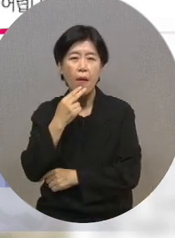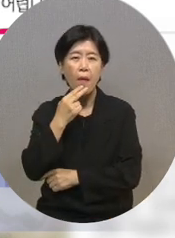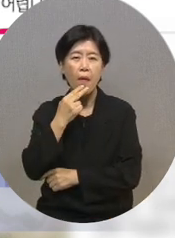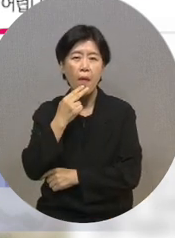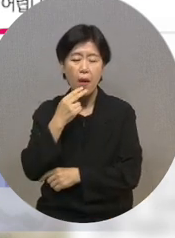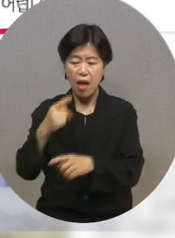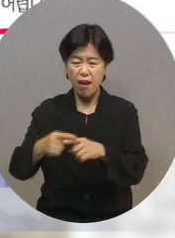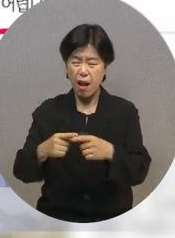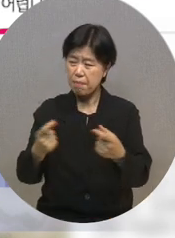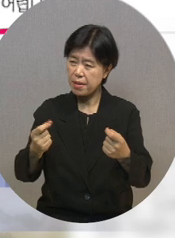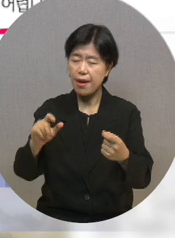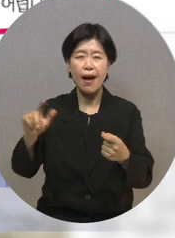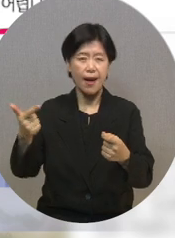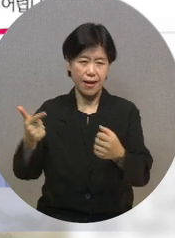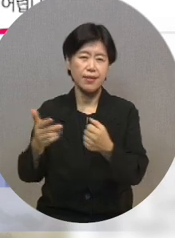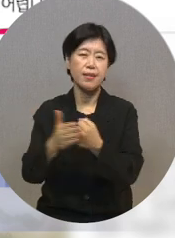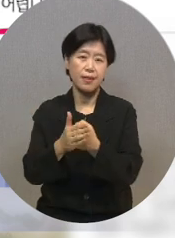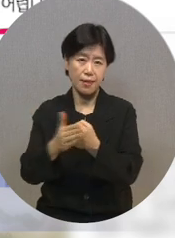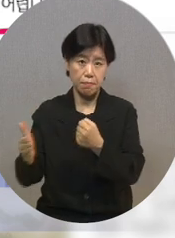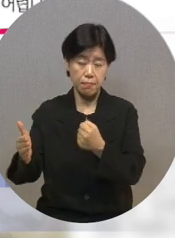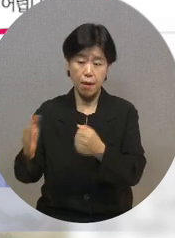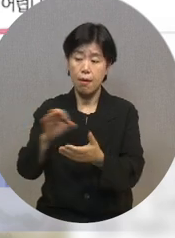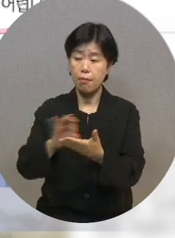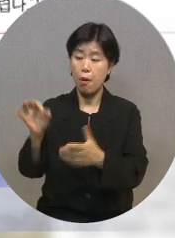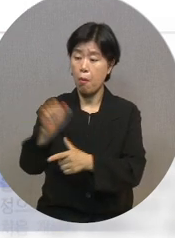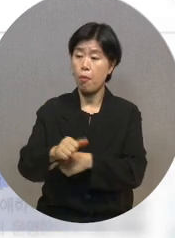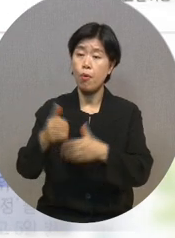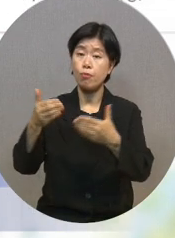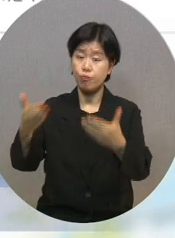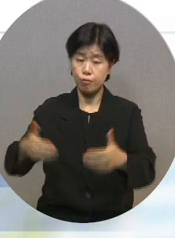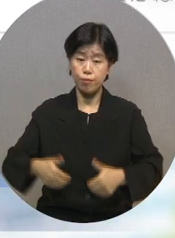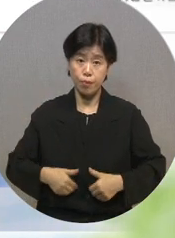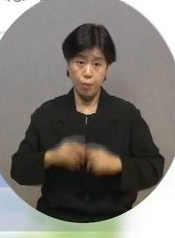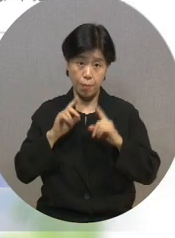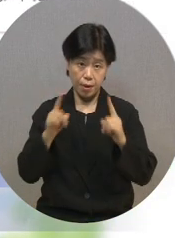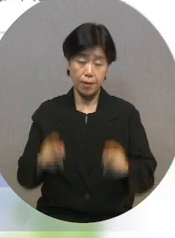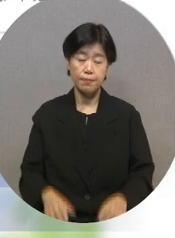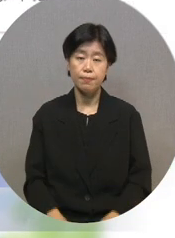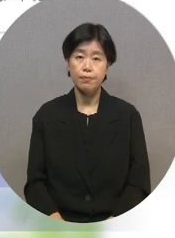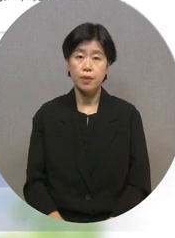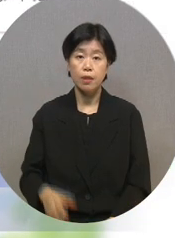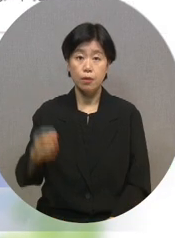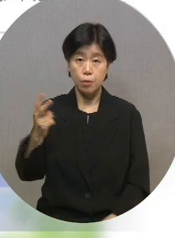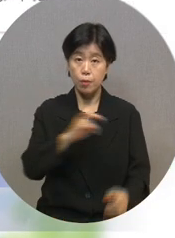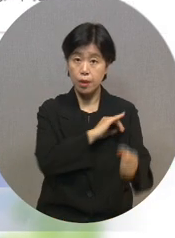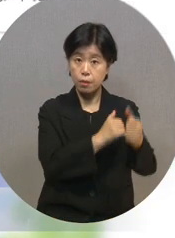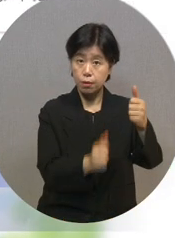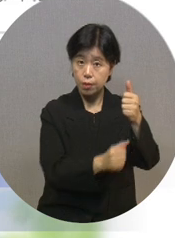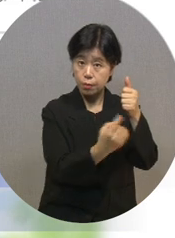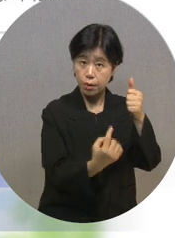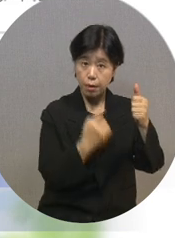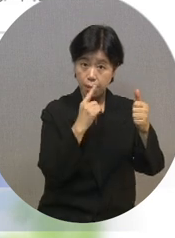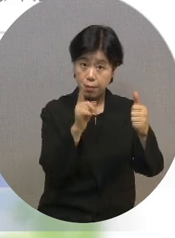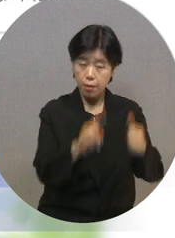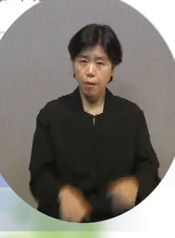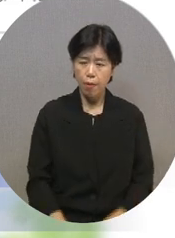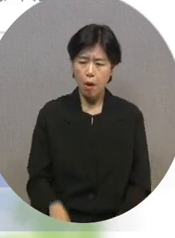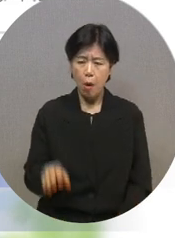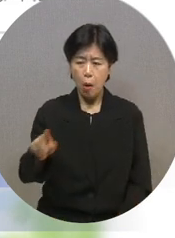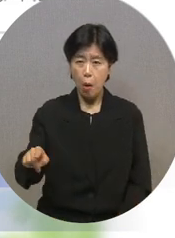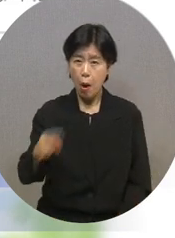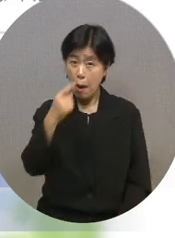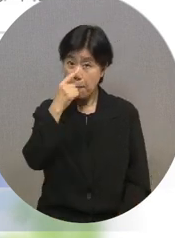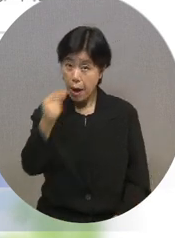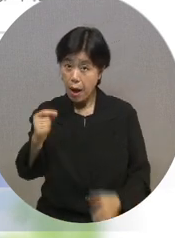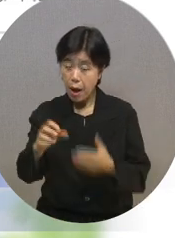흉기 등과 같은 종류로 보기 어렵다고 밝혔습니다 또한 인권이의 상해 위험이 있다면 끝부분을